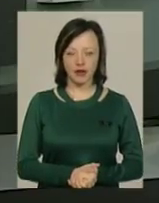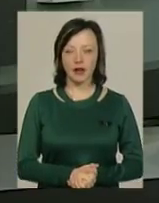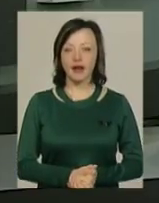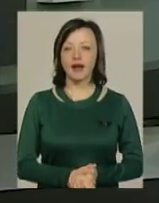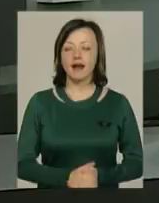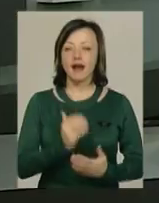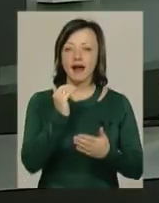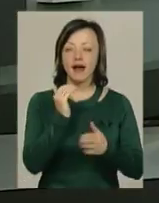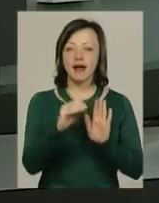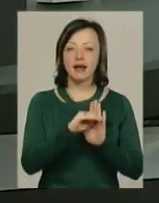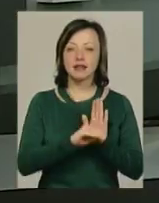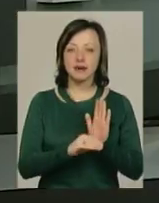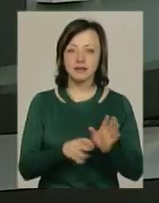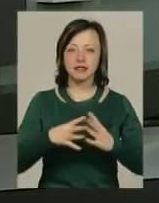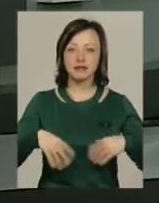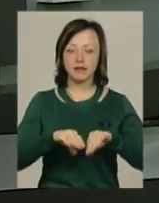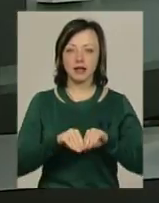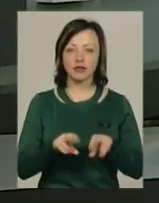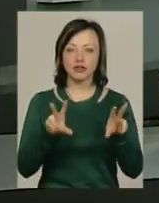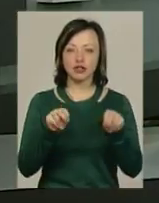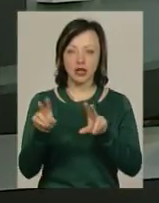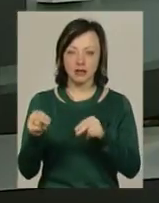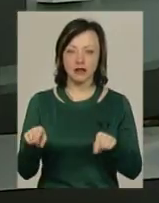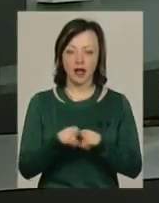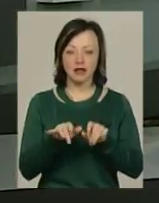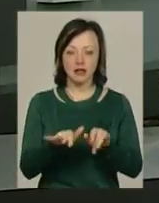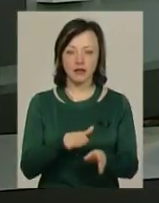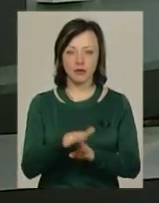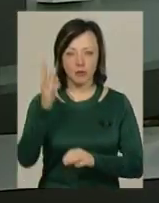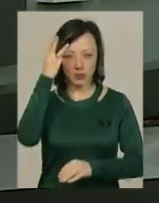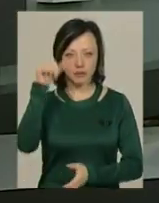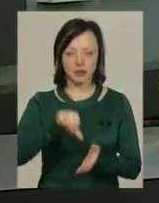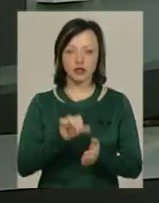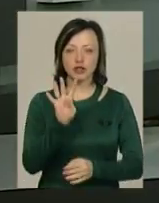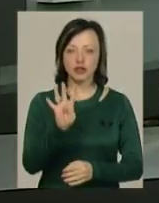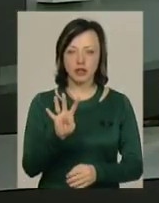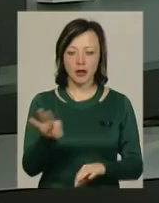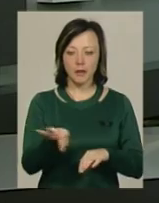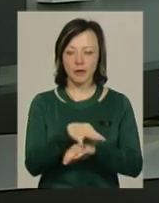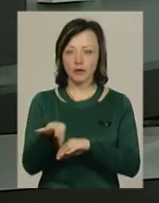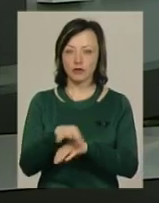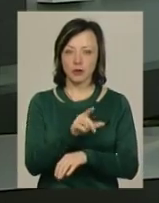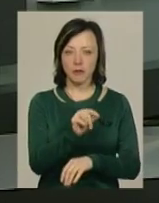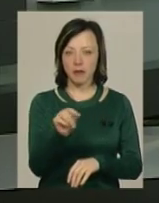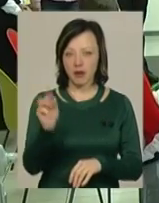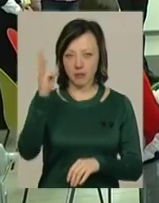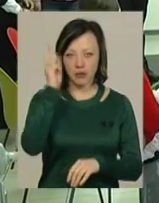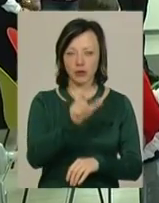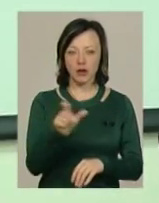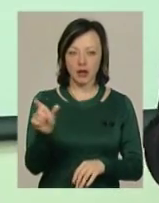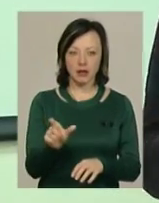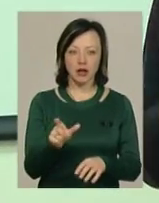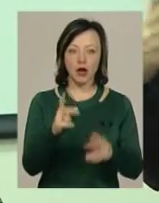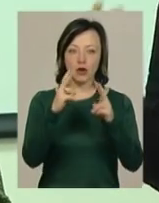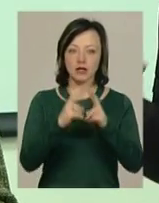сімейного щастя. Воркшоп з такою назвою відбувся у Хмельницькому. Участь у ньому взяли 4 подружніх пари подолян. Разом з модераторами